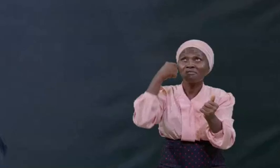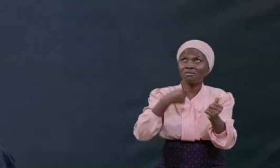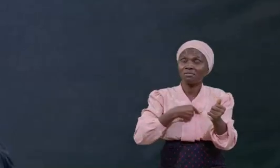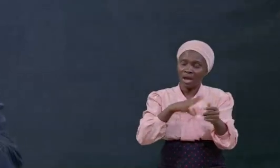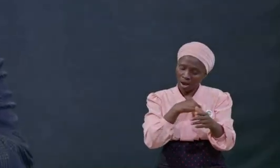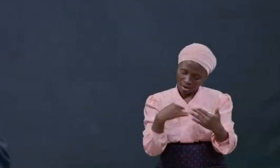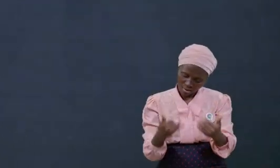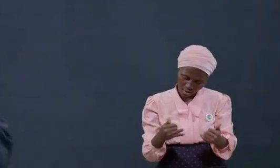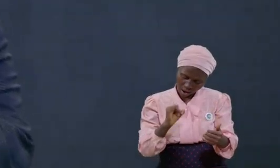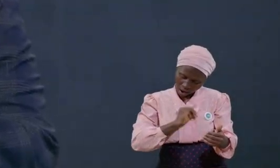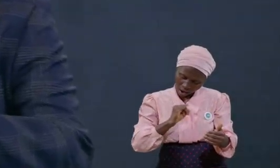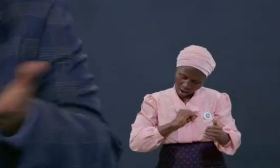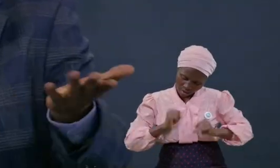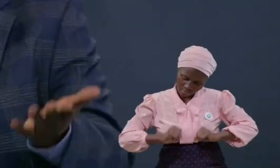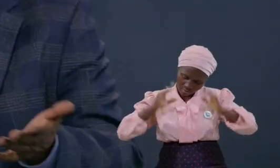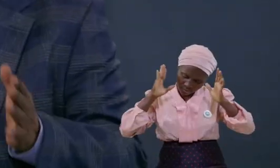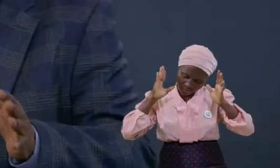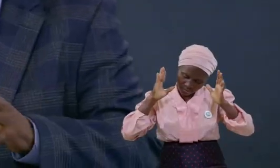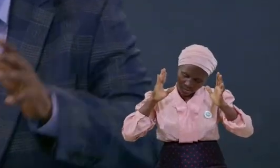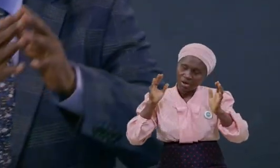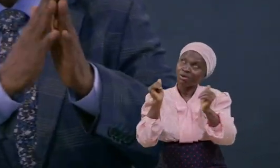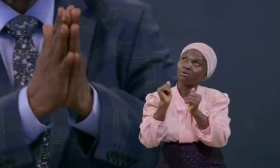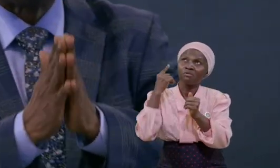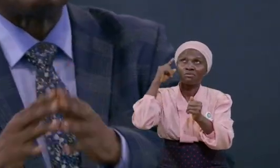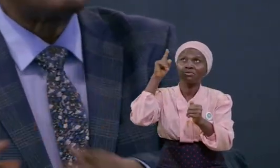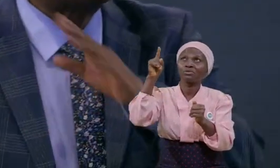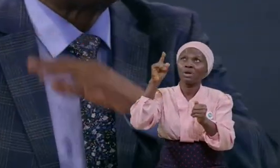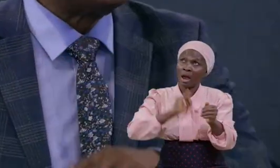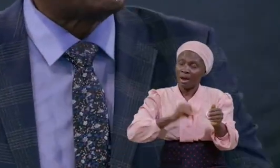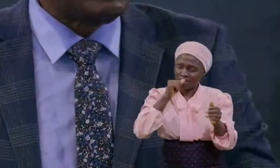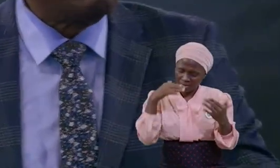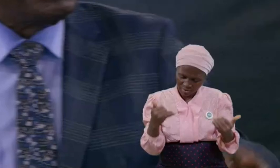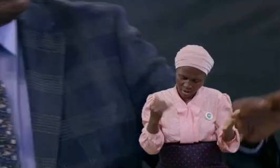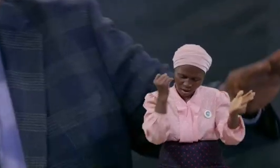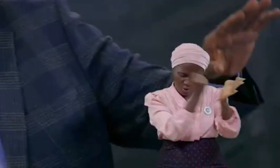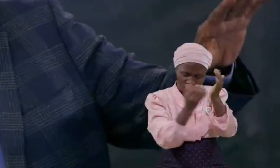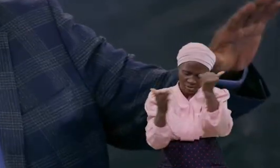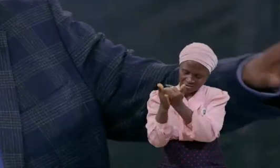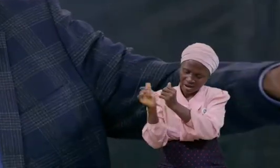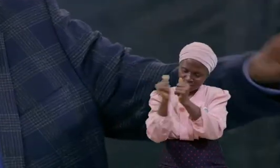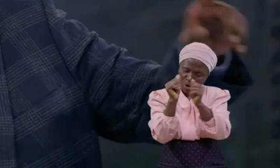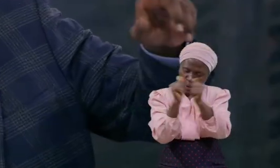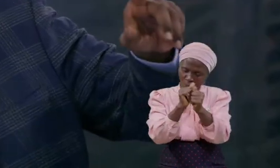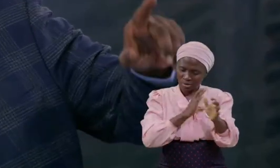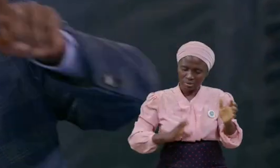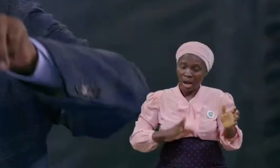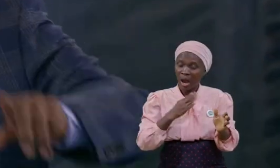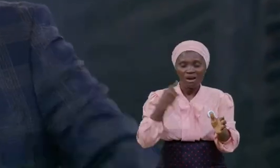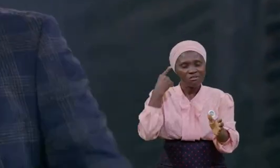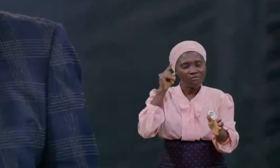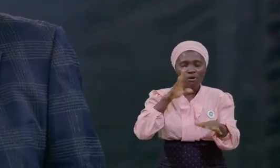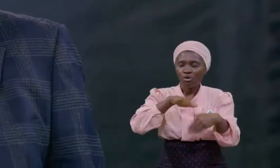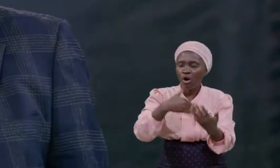toi. J'ai été crucifié avec Christ. Et pour le reste de sa vie, il est